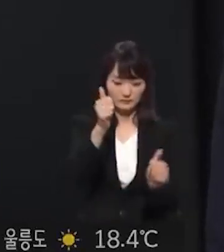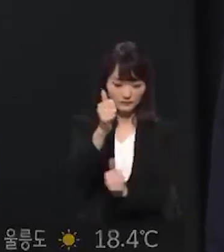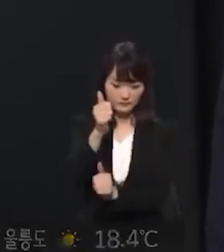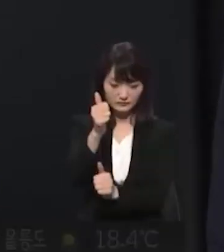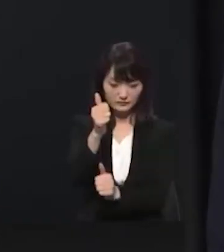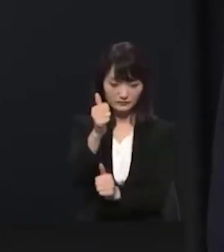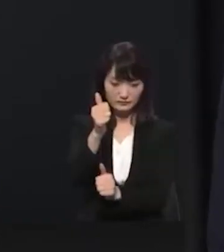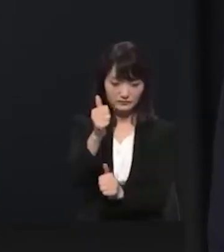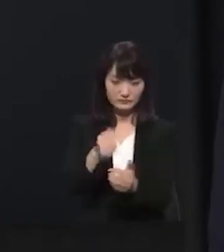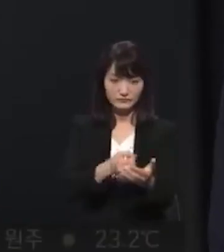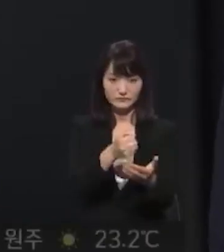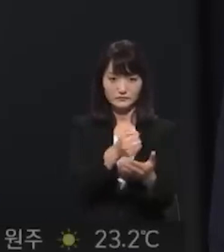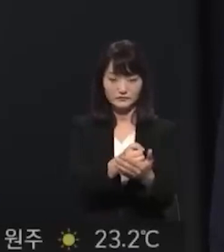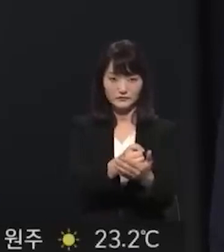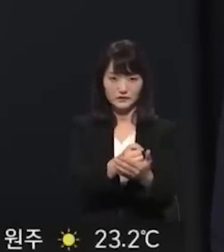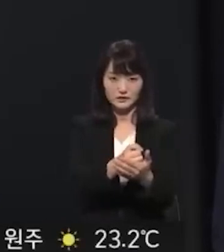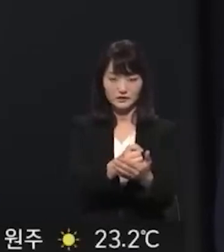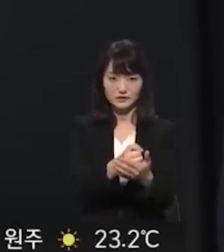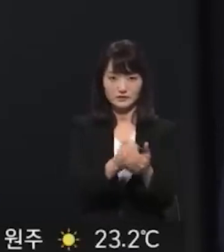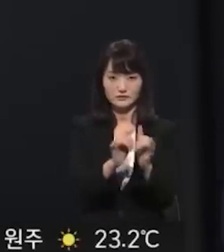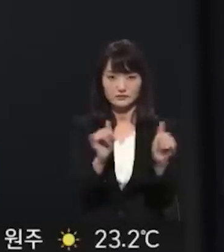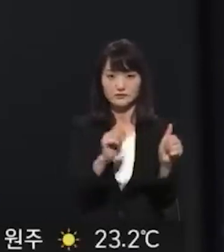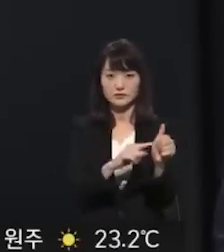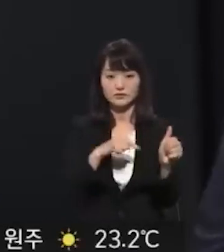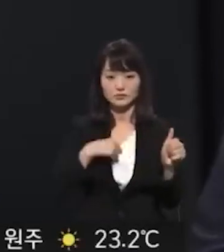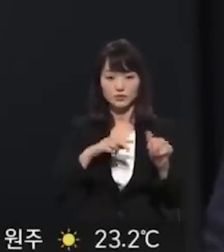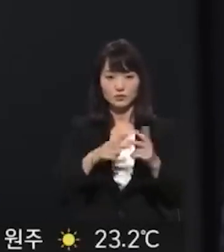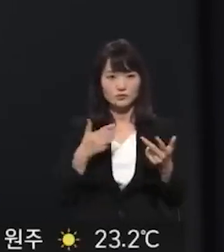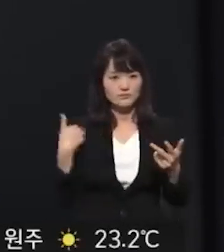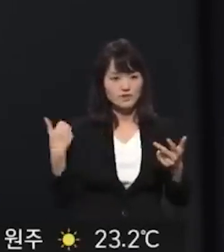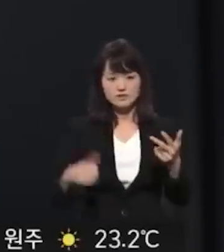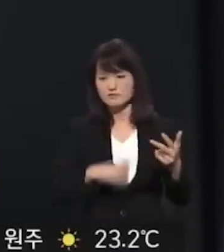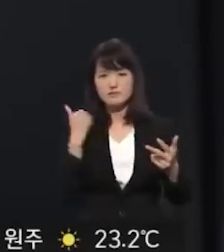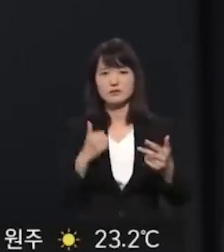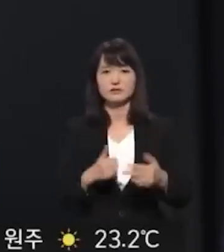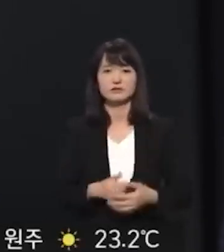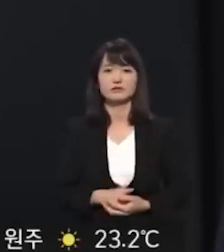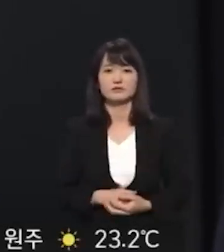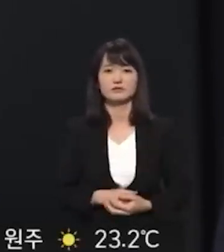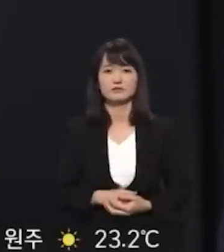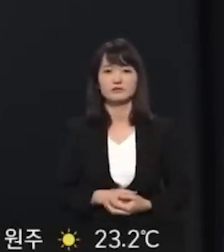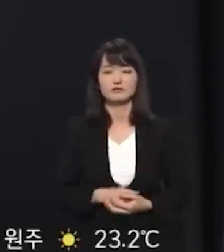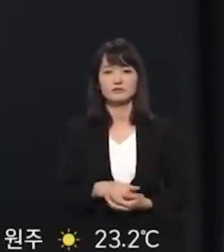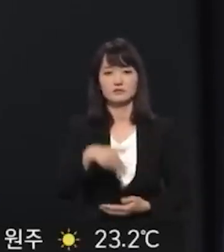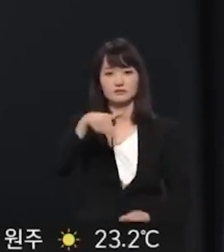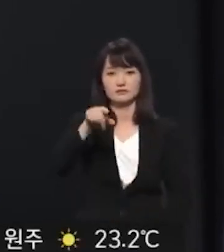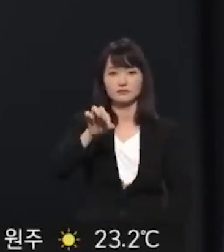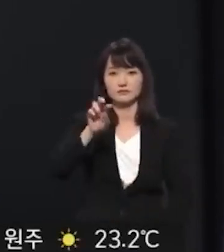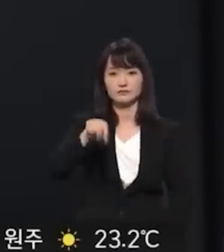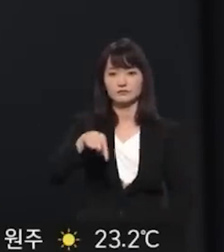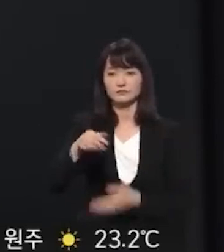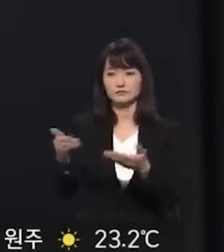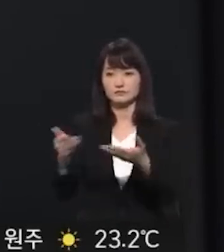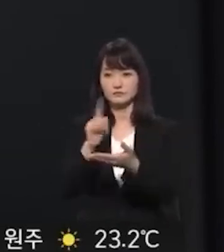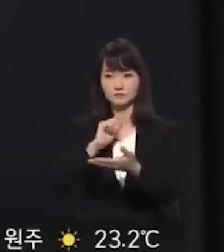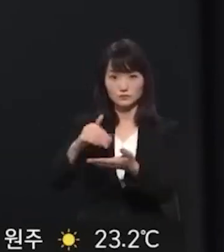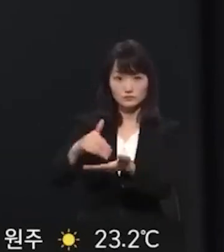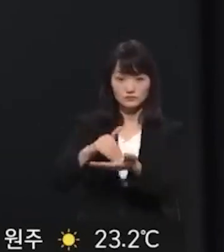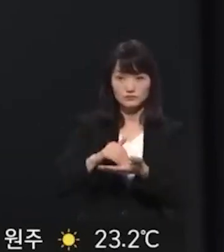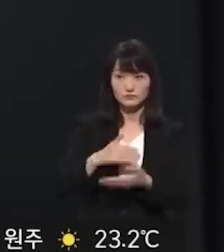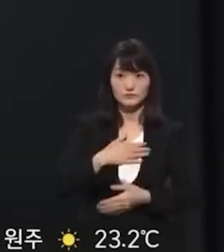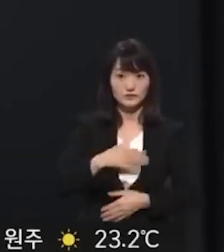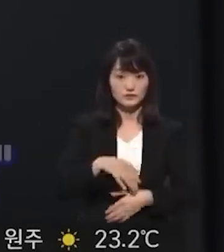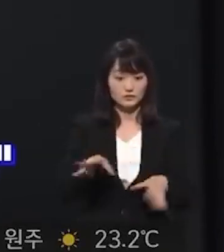하는 사람인데 본인은 모르고 있었다는 사실이 얼마나 화가 나겠습니까 중요하거나 전문적인 이런 것들은 그래도 보고를 해야지요 내가